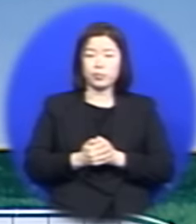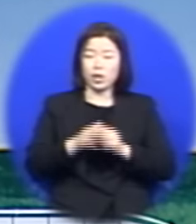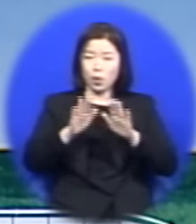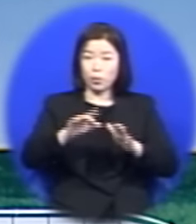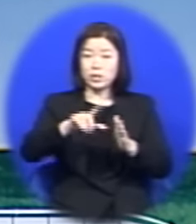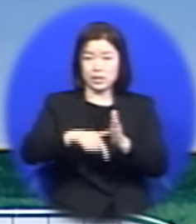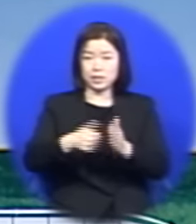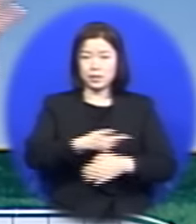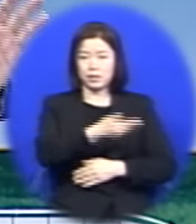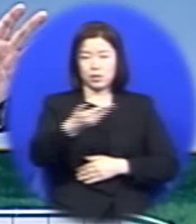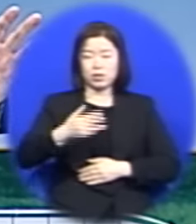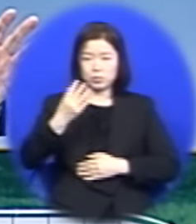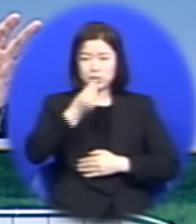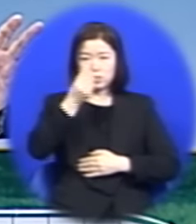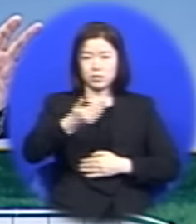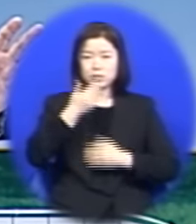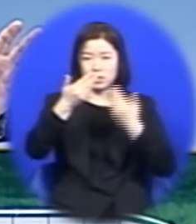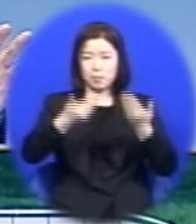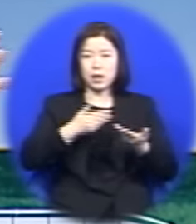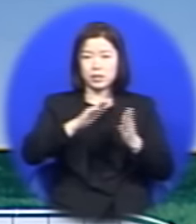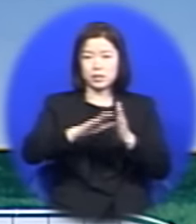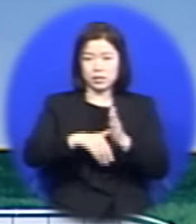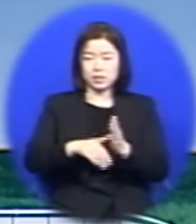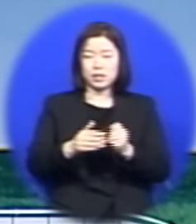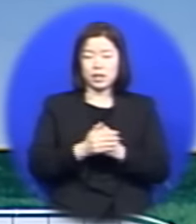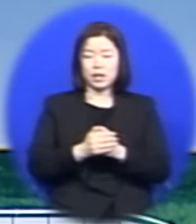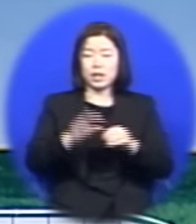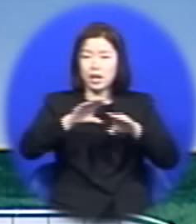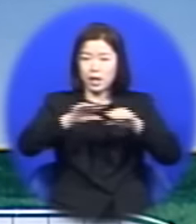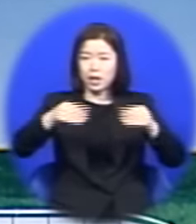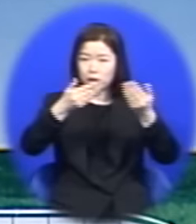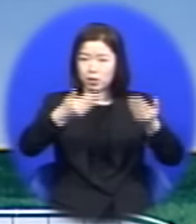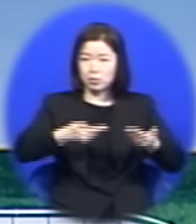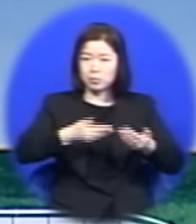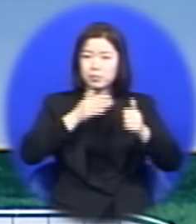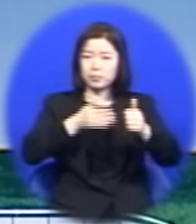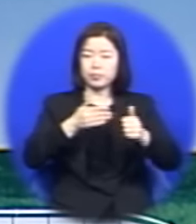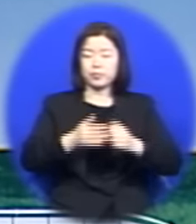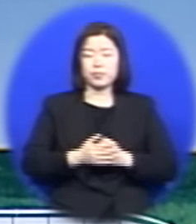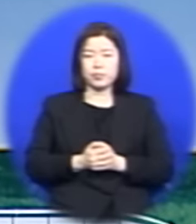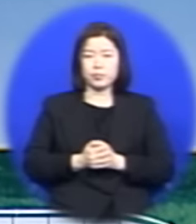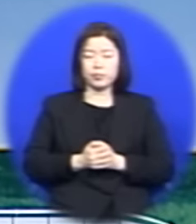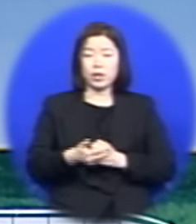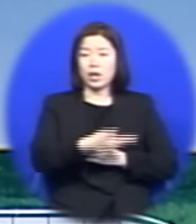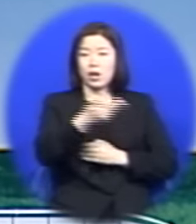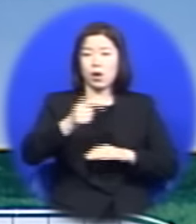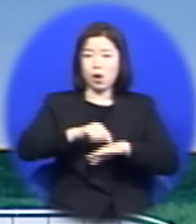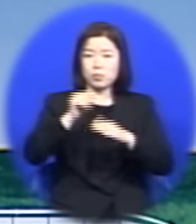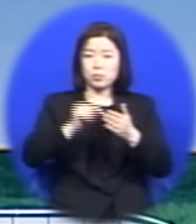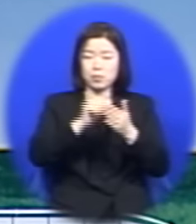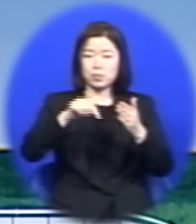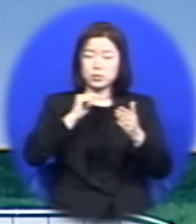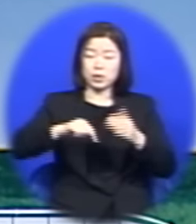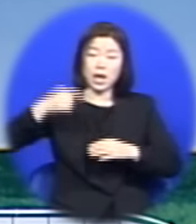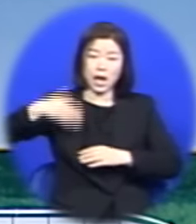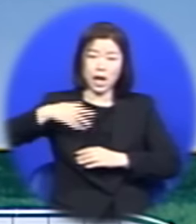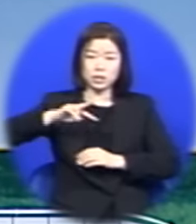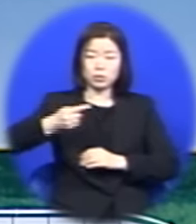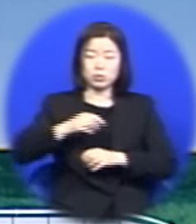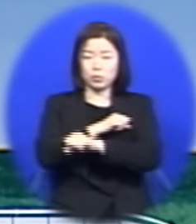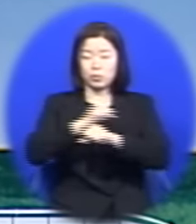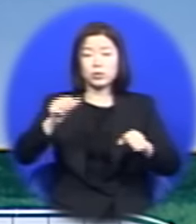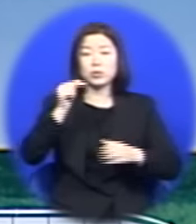오늘 이 시간 여러분 성찬을 받을 때 해결 받으시기 바랍니다. 여러분 마음속에 아직도 용서하지 못한